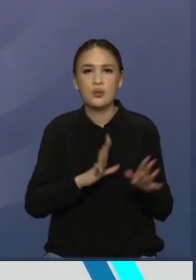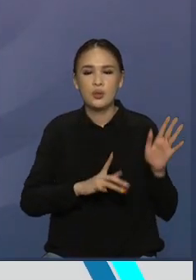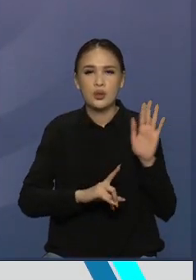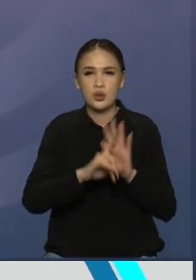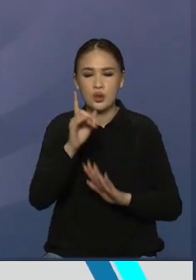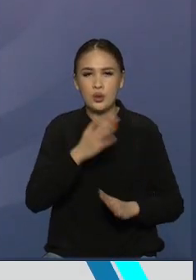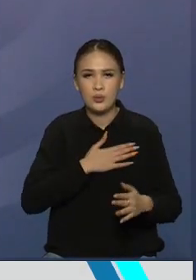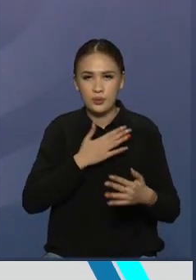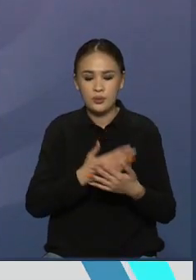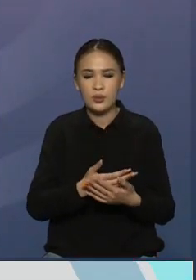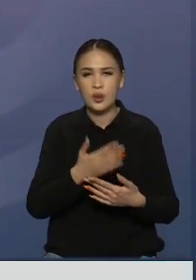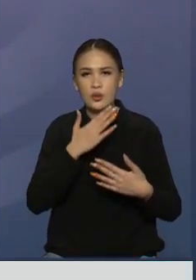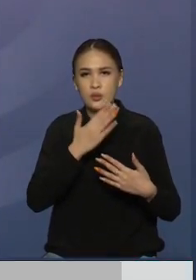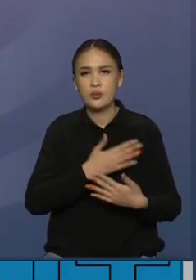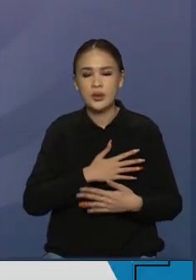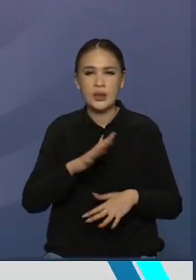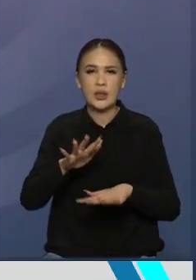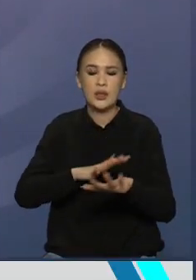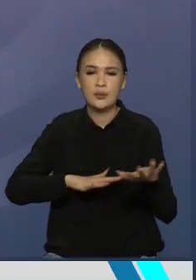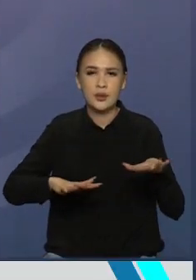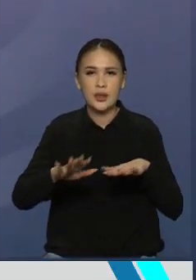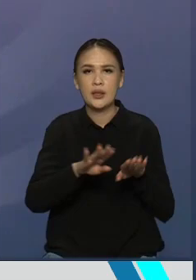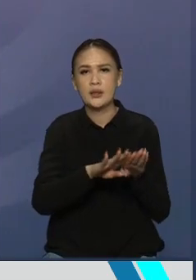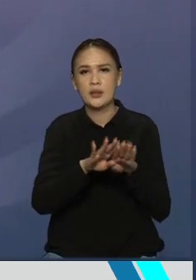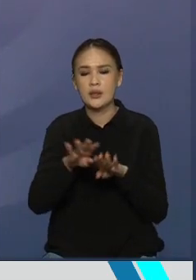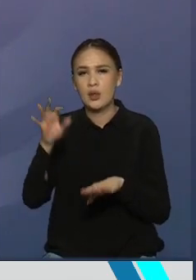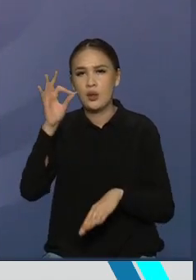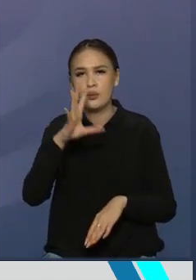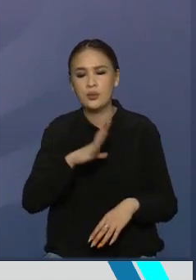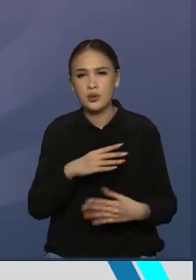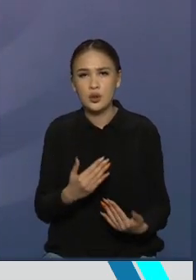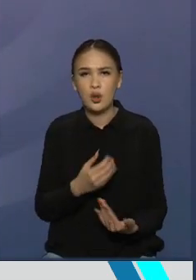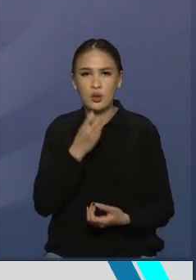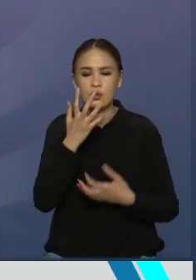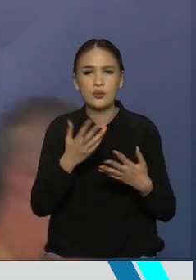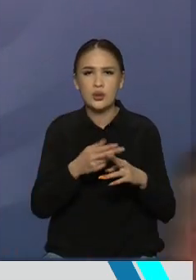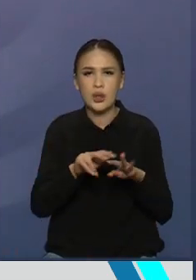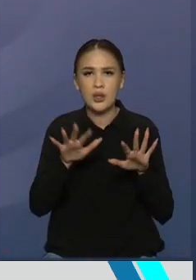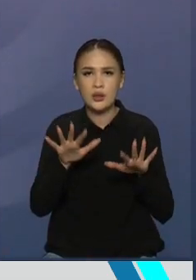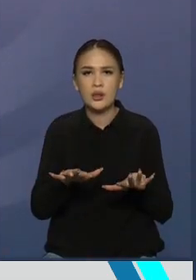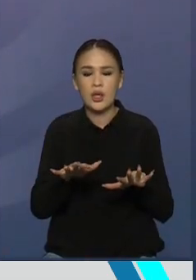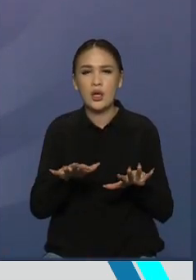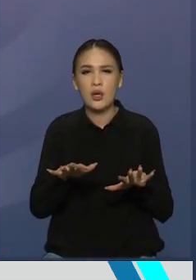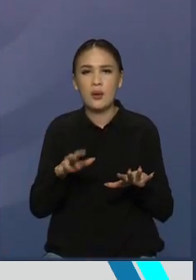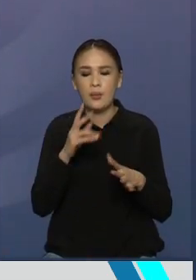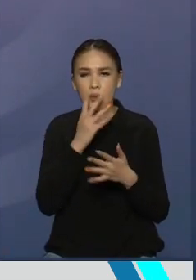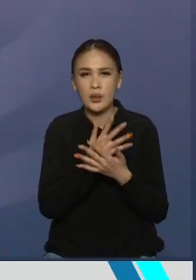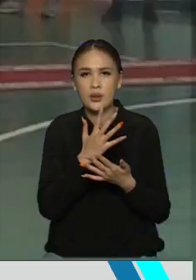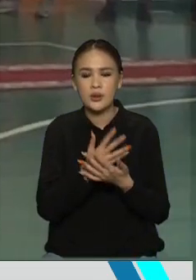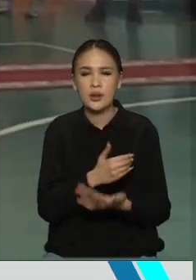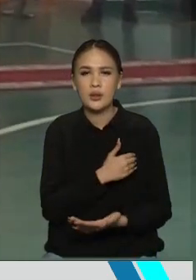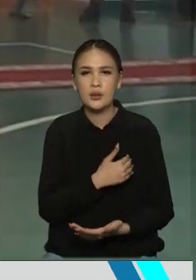сүйіспеншілікті арттыру және де еліміздің кем байтақ жерлерін, көркем жерлерін бірін көрсету мақсатында өткізіліп